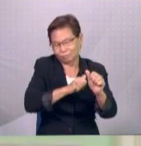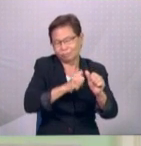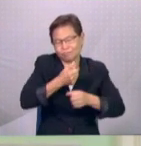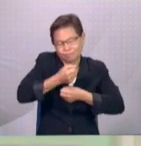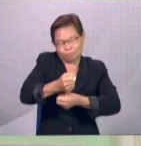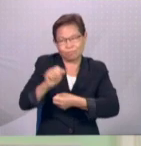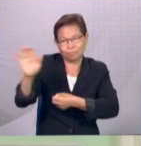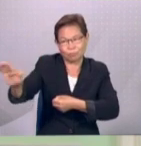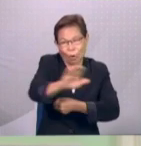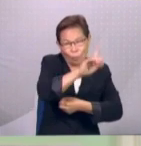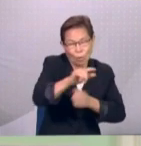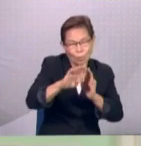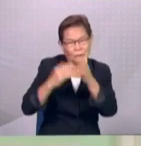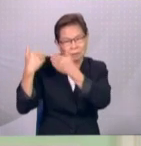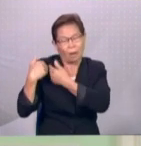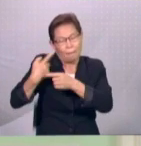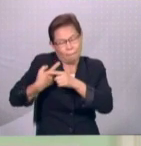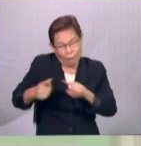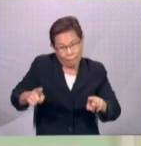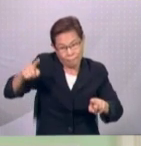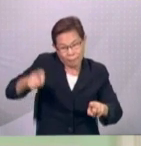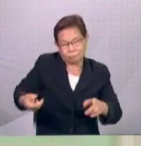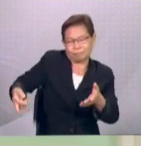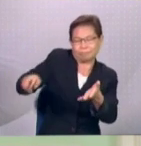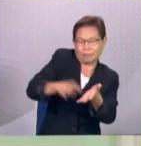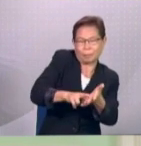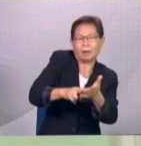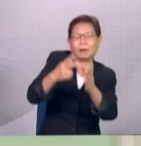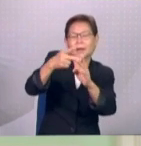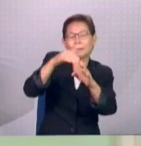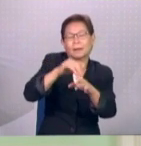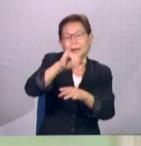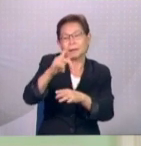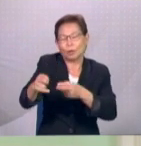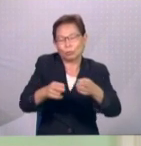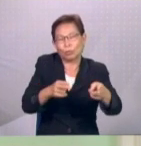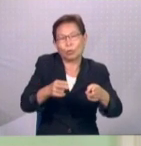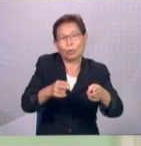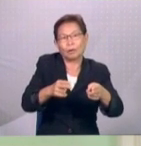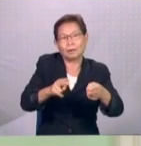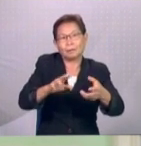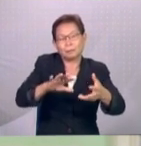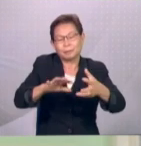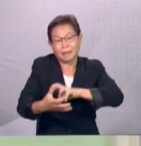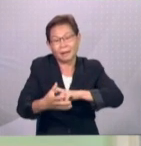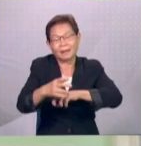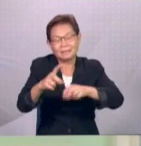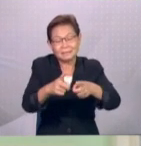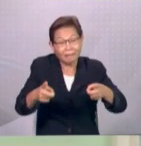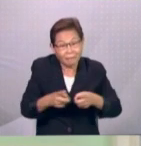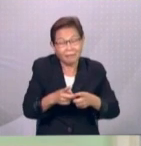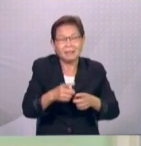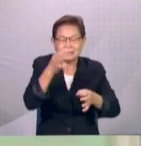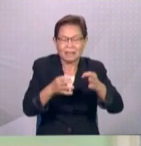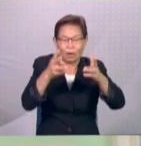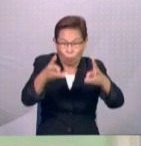Dan mereka perlu, walaubagaimanapun mereka perlu melapor kepada jawatankuasa pengurusan bencana daerah jika terdapat